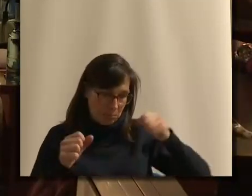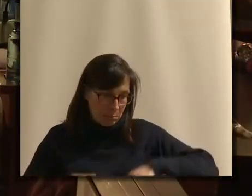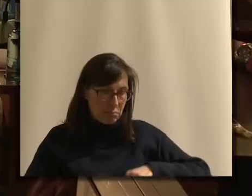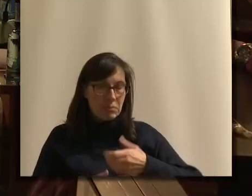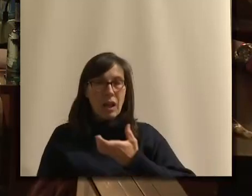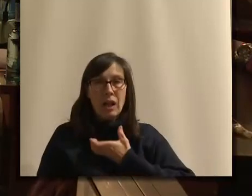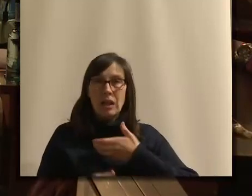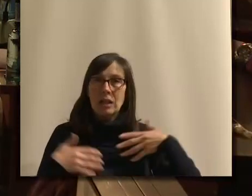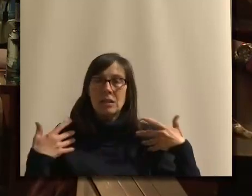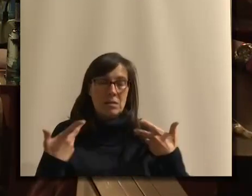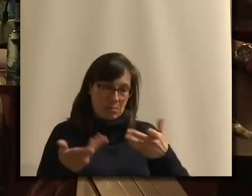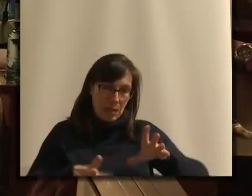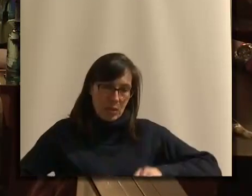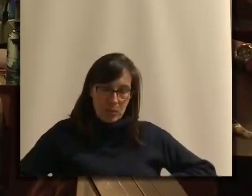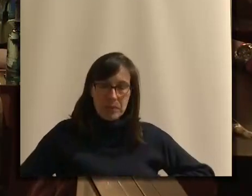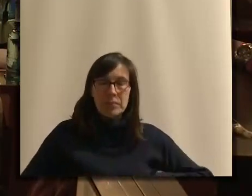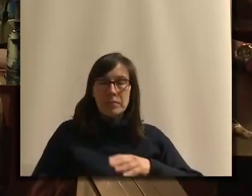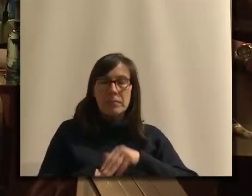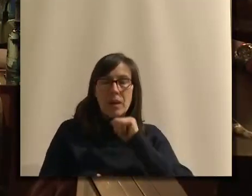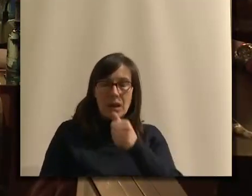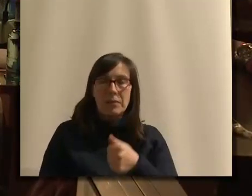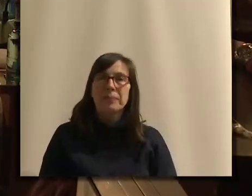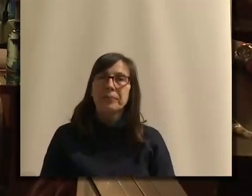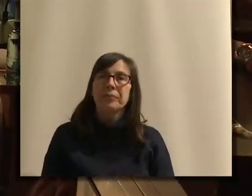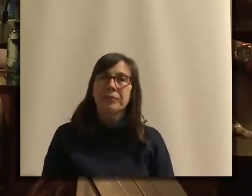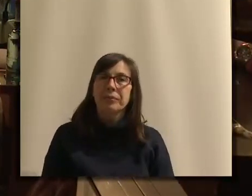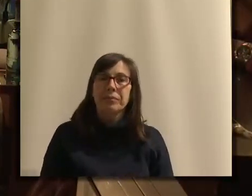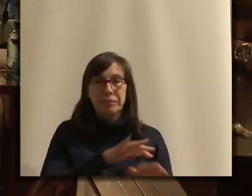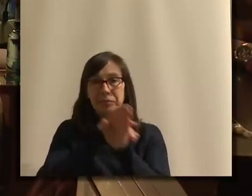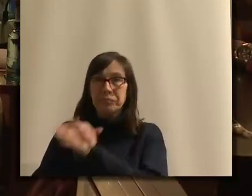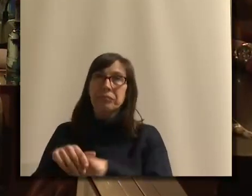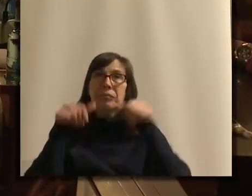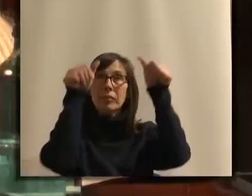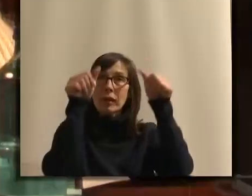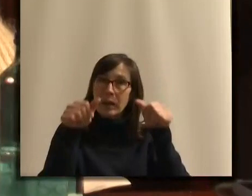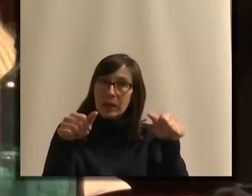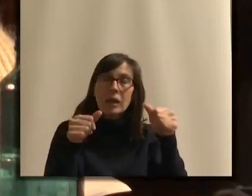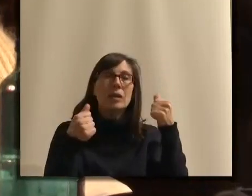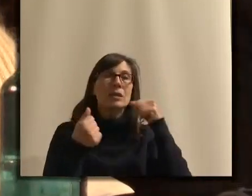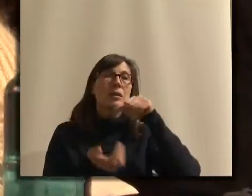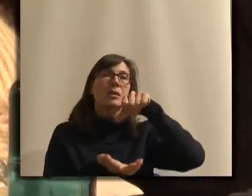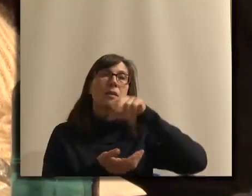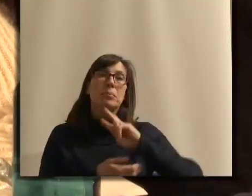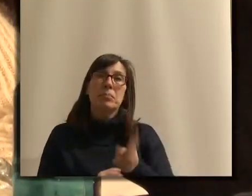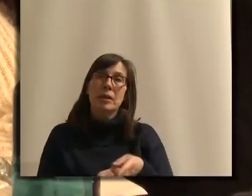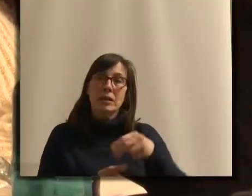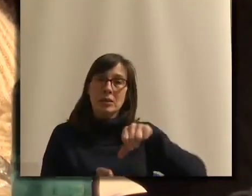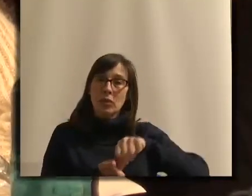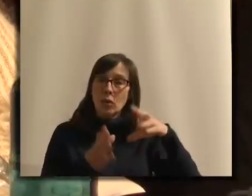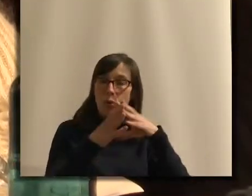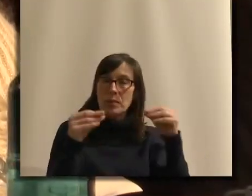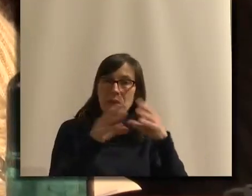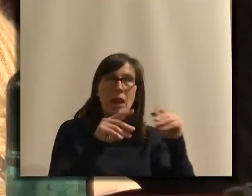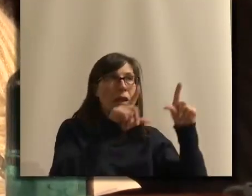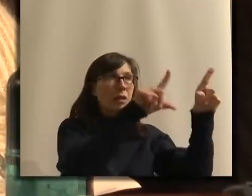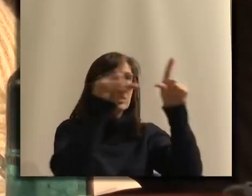Anem per l'altra. Quin criteri s'ha seguit des de Mobilitat per establir aquests cartells Vic Ciutat Universitària a totes i cadascuna de les entrades de la